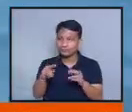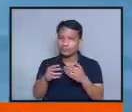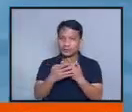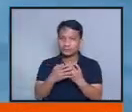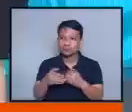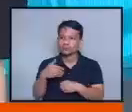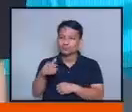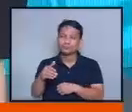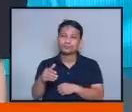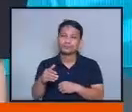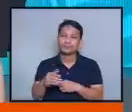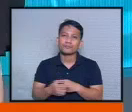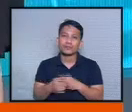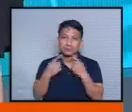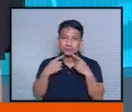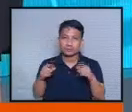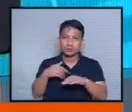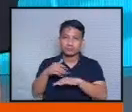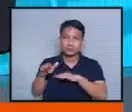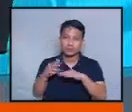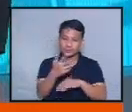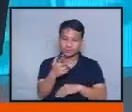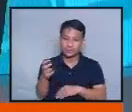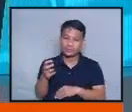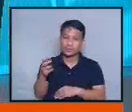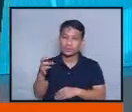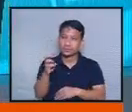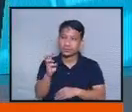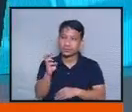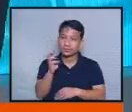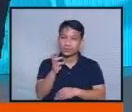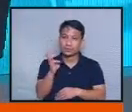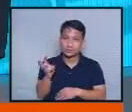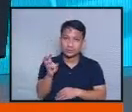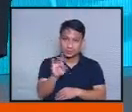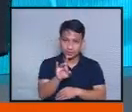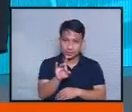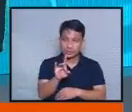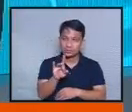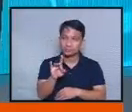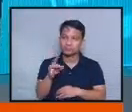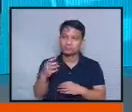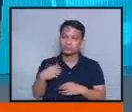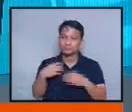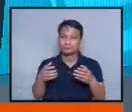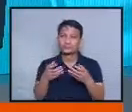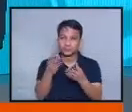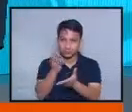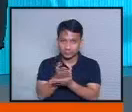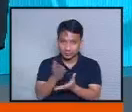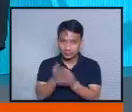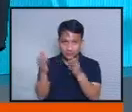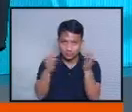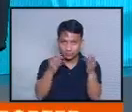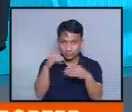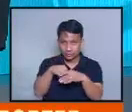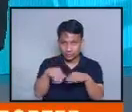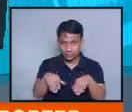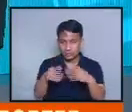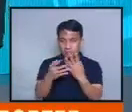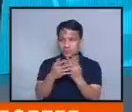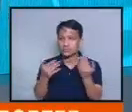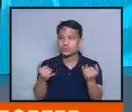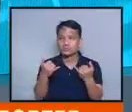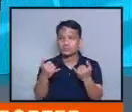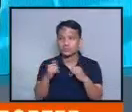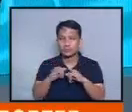Marks! Idol Rafi, idineploy ang 368 pulis para masugpo ang kalakalan ng ilegal na droga. Kasabay